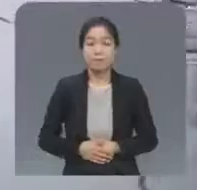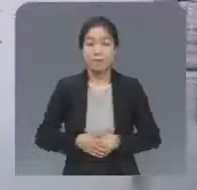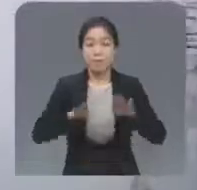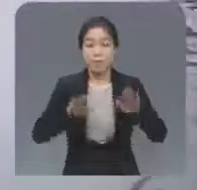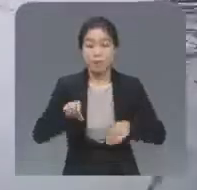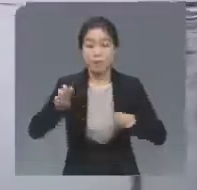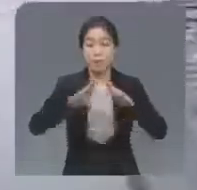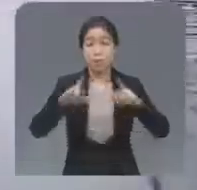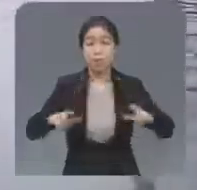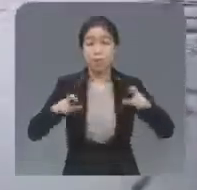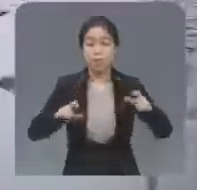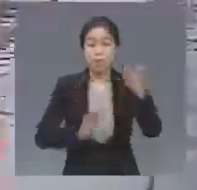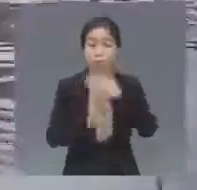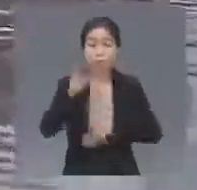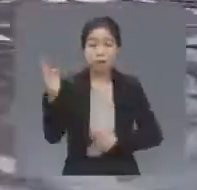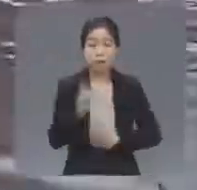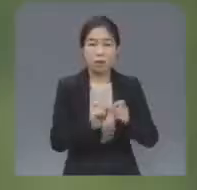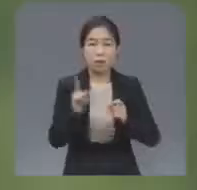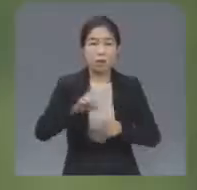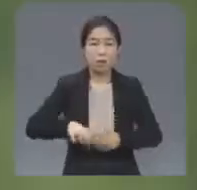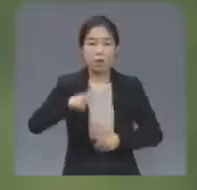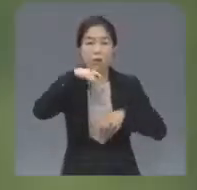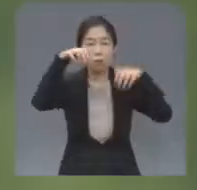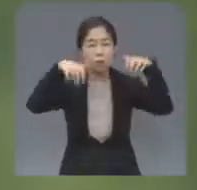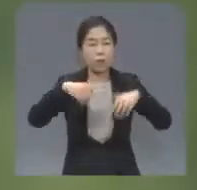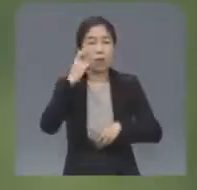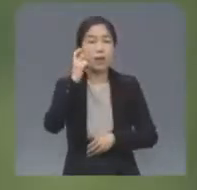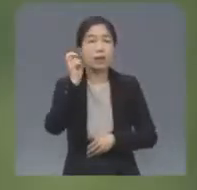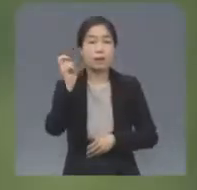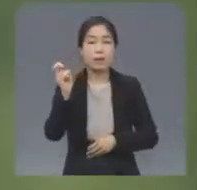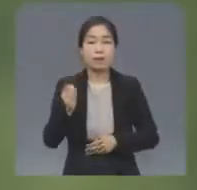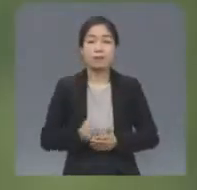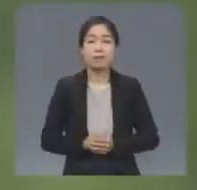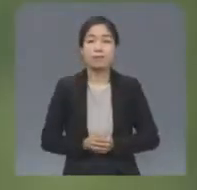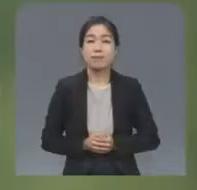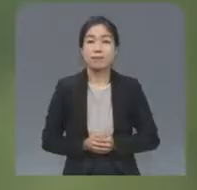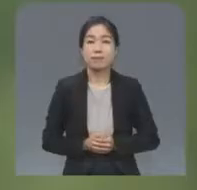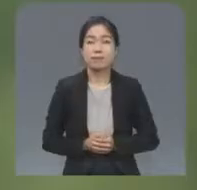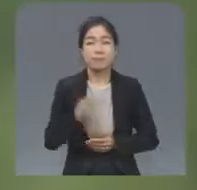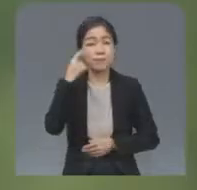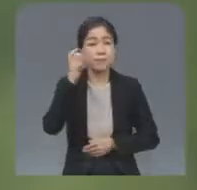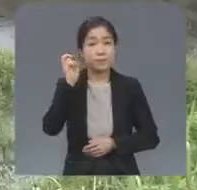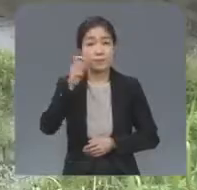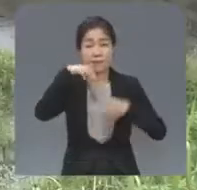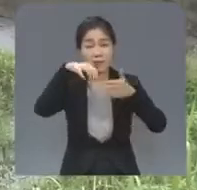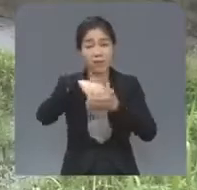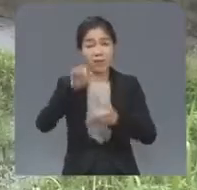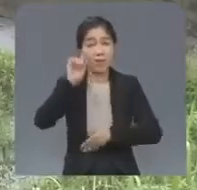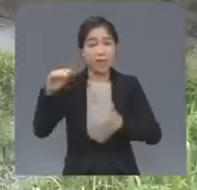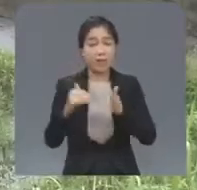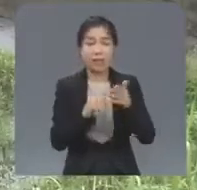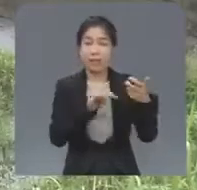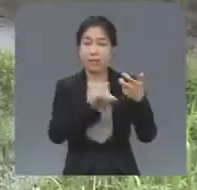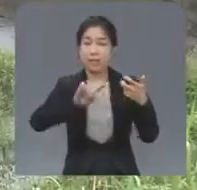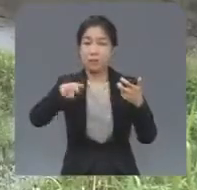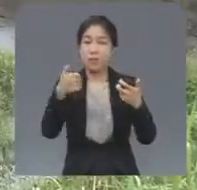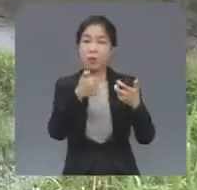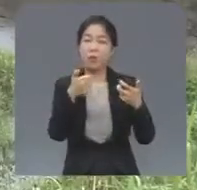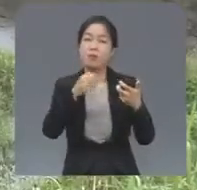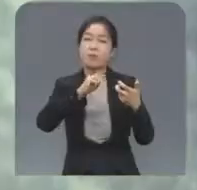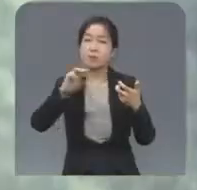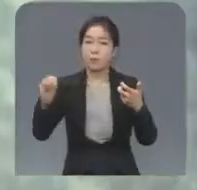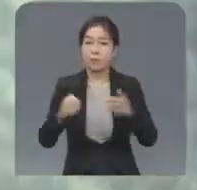오늘 광주와 전남은 오전부터 대부분 지역에 비가 내릴 것으로 예보됐습니다. 예상 강수량은 내일까지 70에서